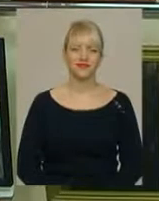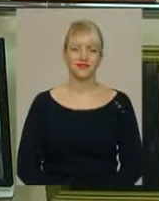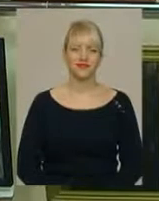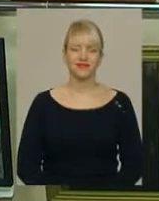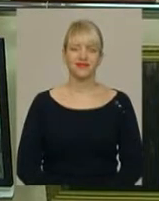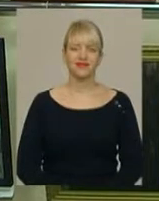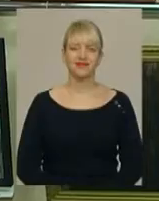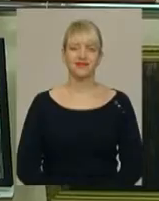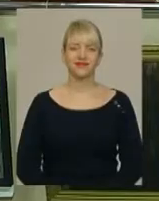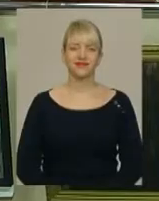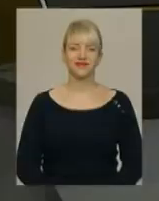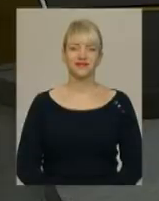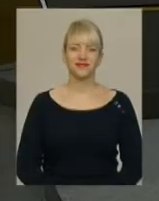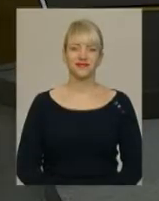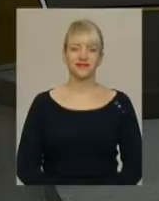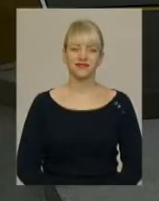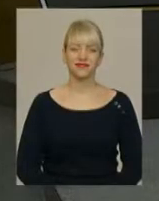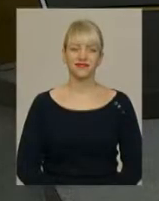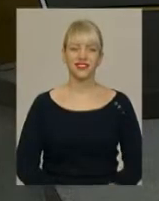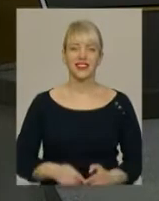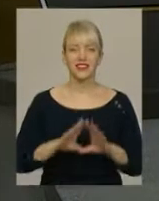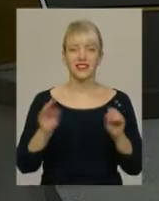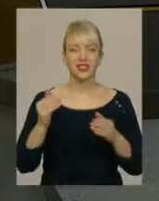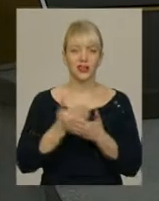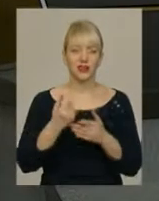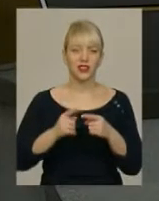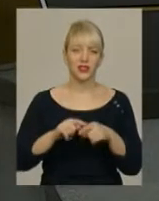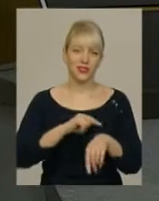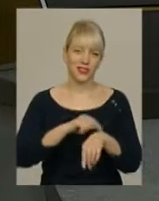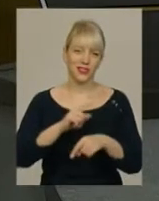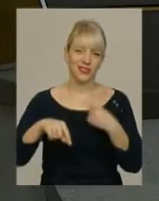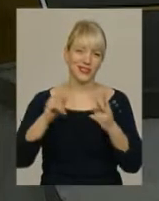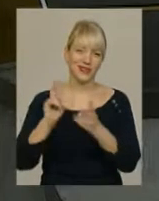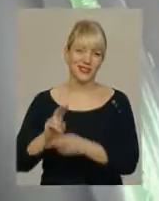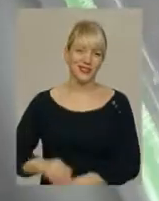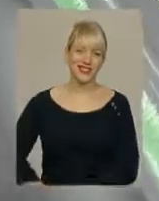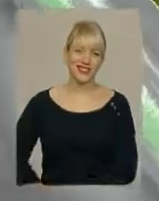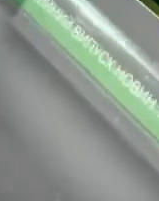новини Поділля Центр. Це всі новини на цю годину. Побачимось.